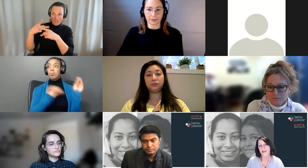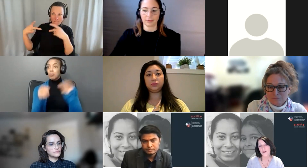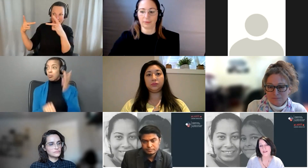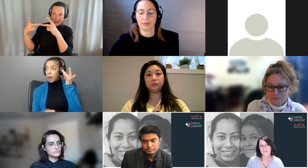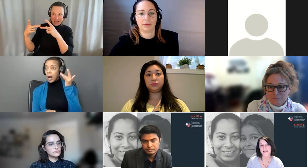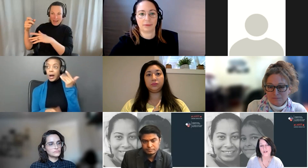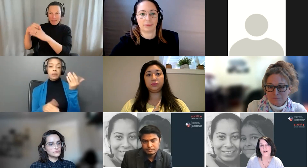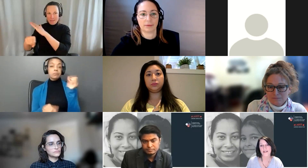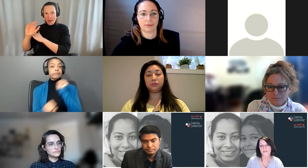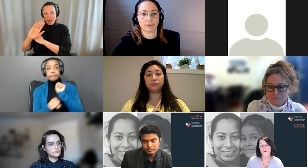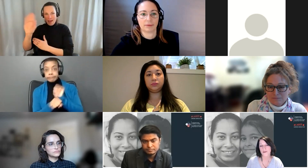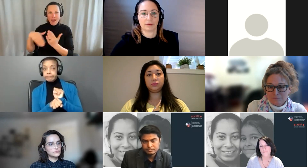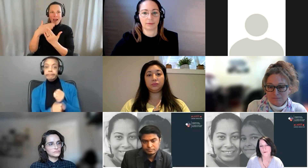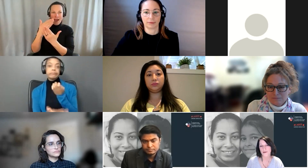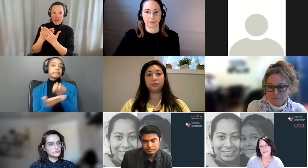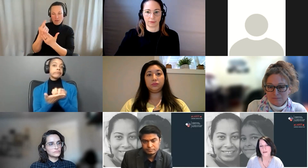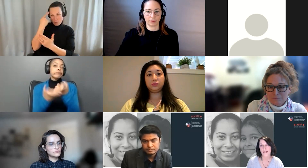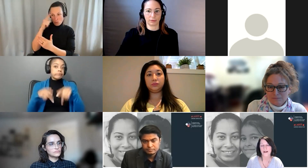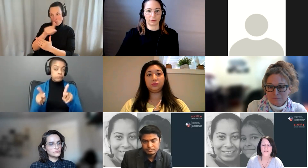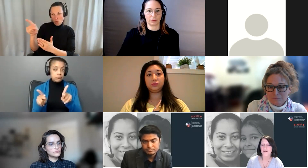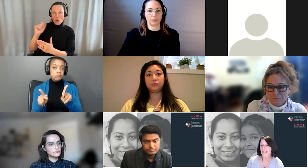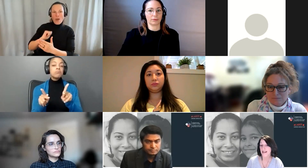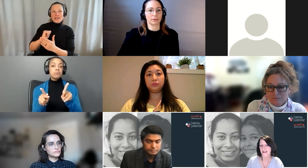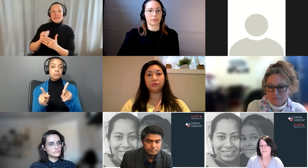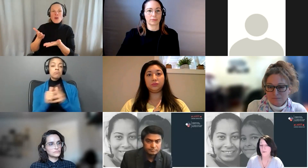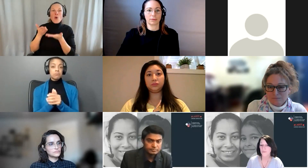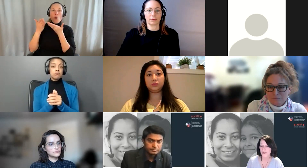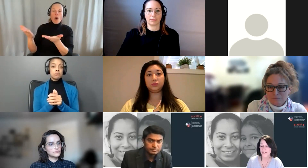nous essayons de leur donner des opportunités économiques